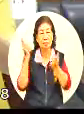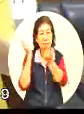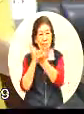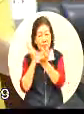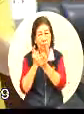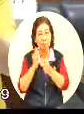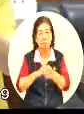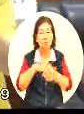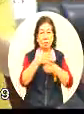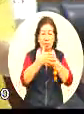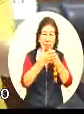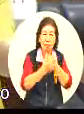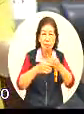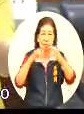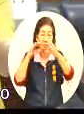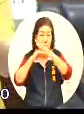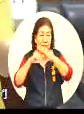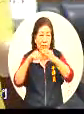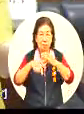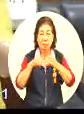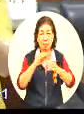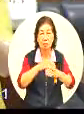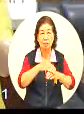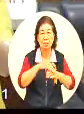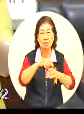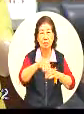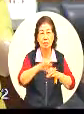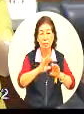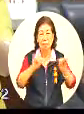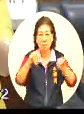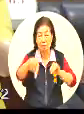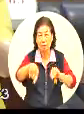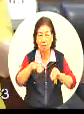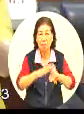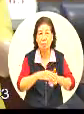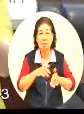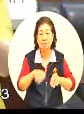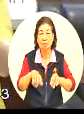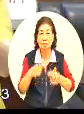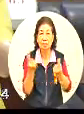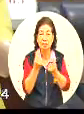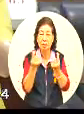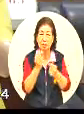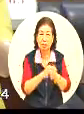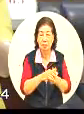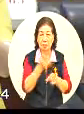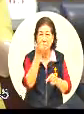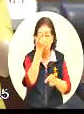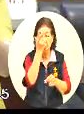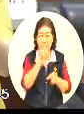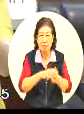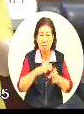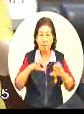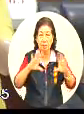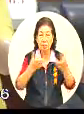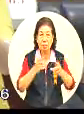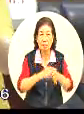保障员跟那个世界遗产德国鲁尔这两个例子，它都